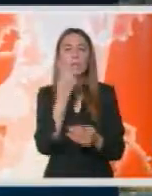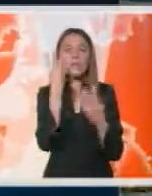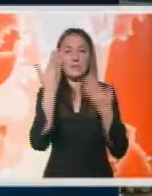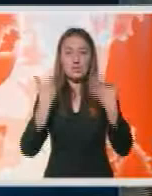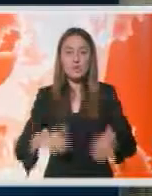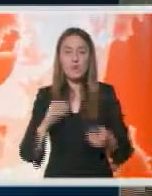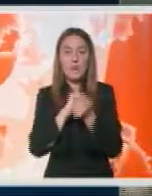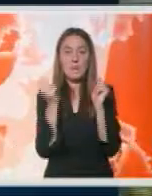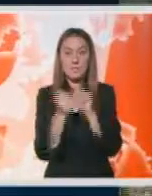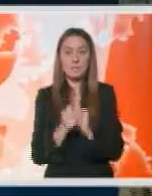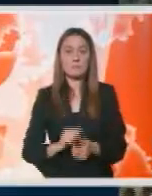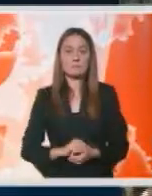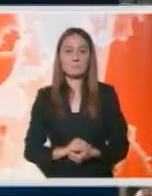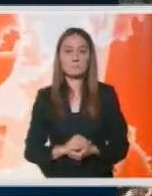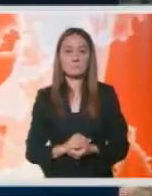izgubljena meča.